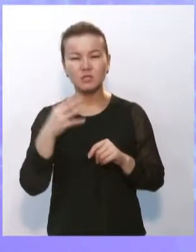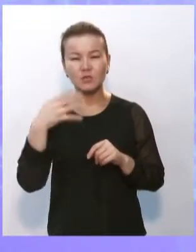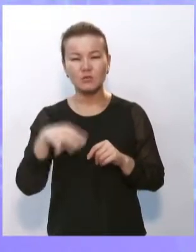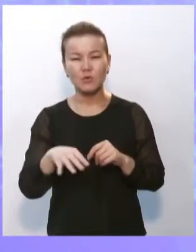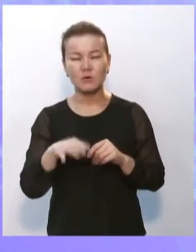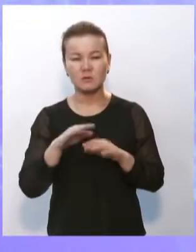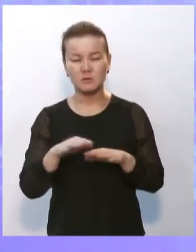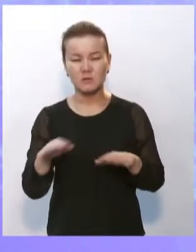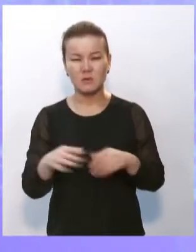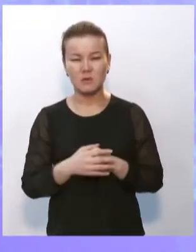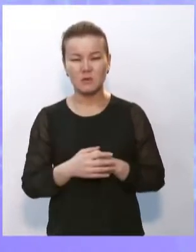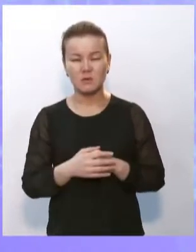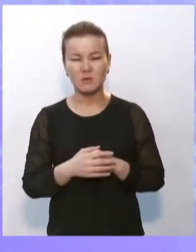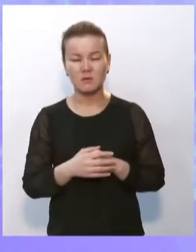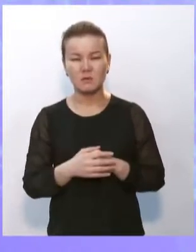детей